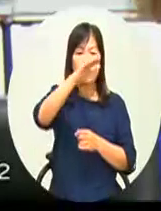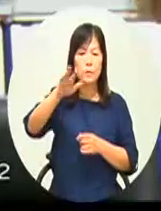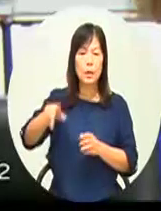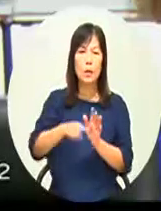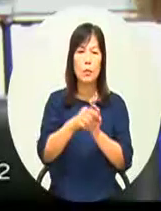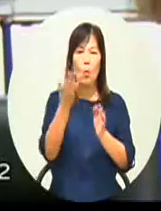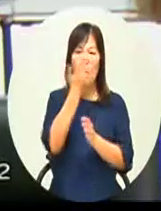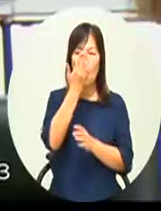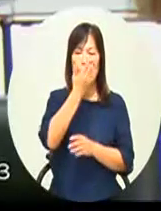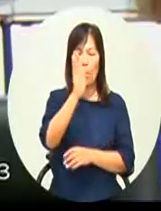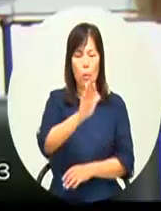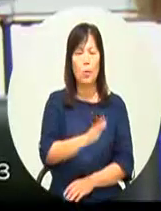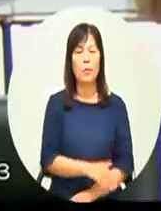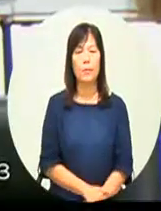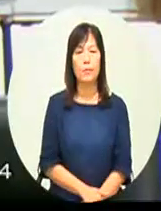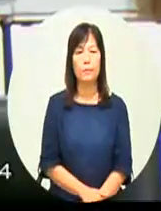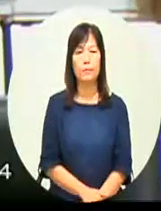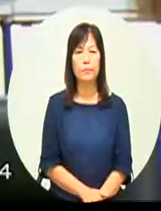很美丽。